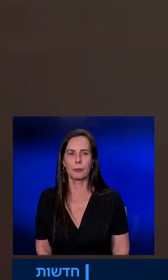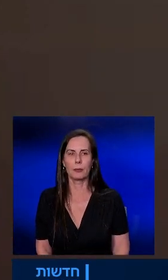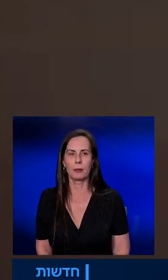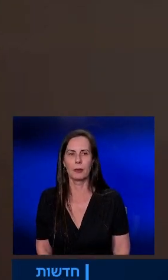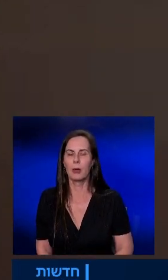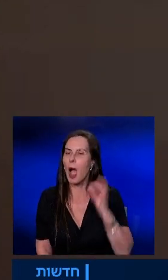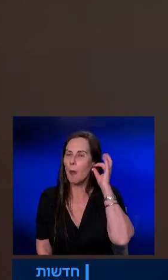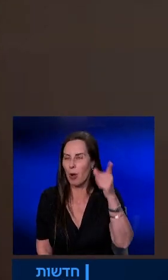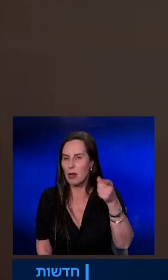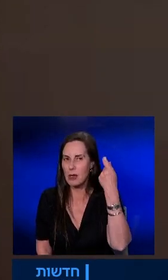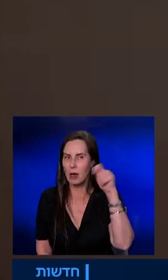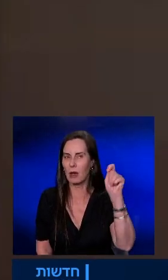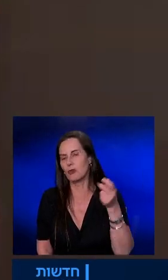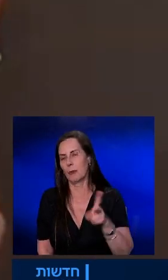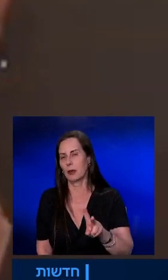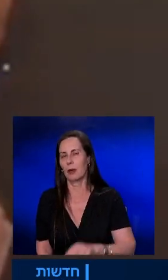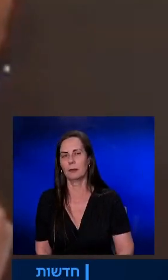العزيزة شيرين أبو عقلة.